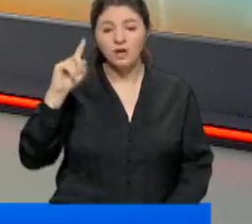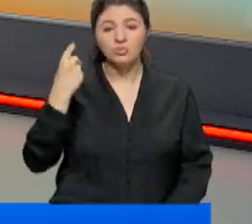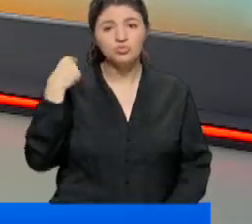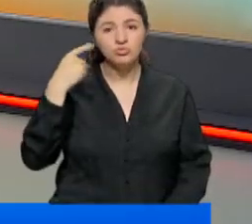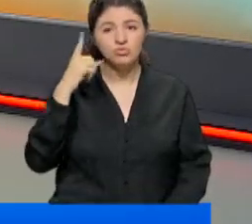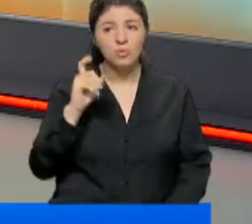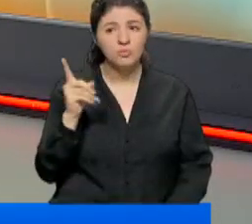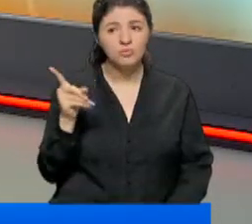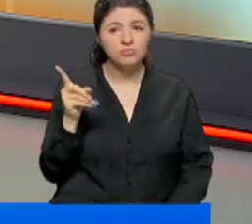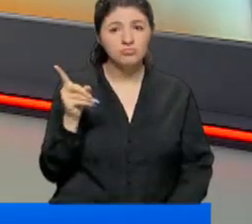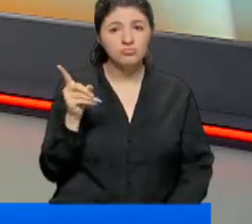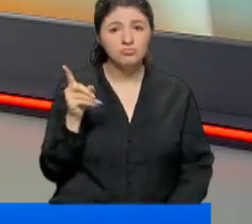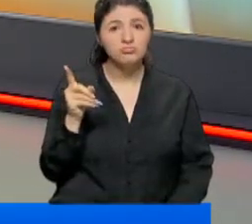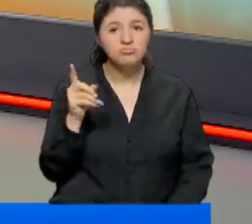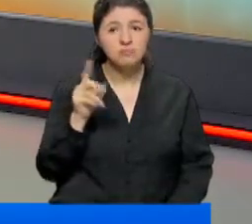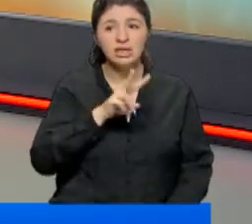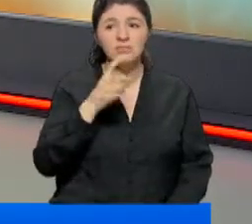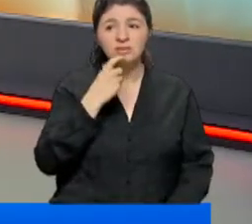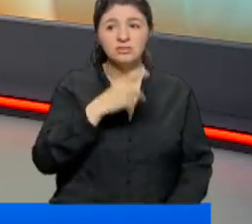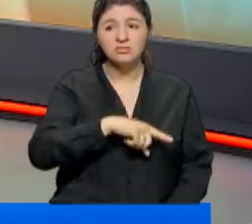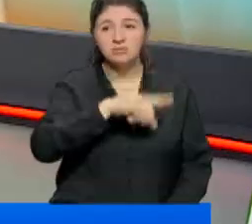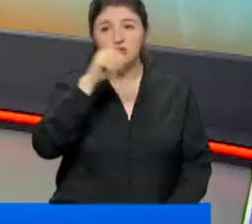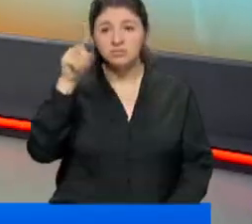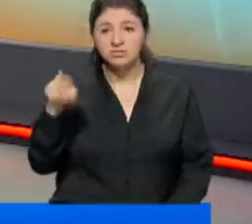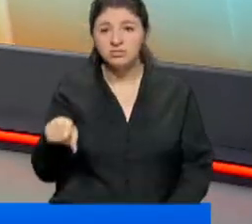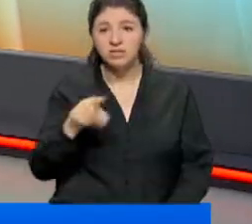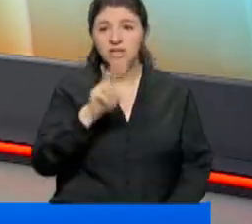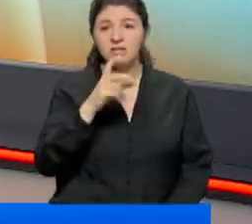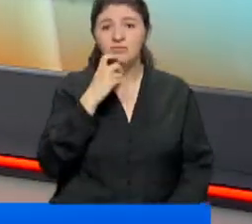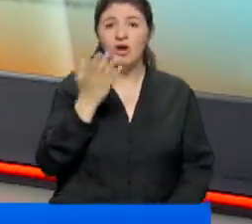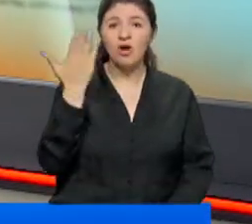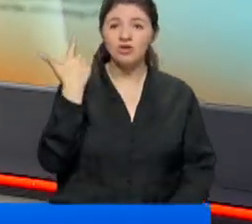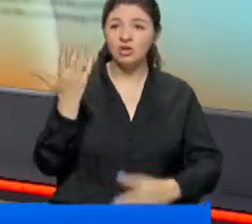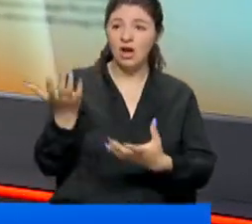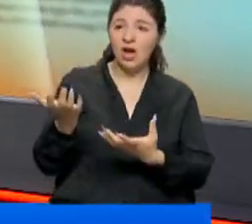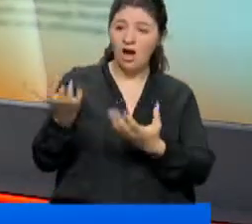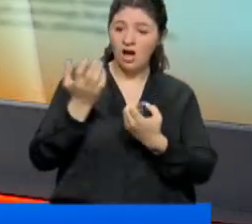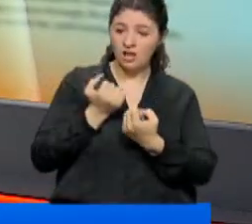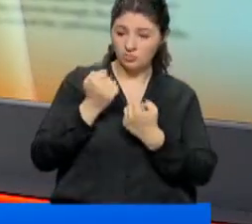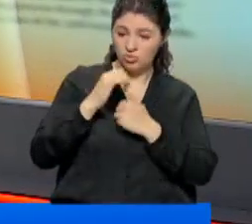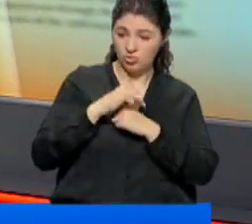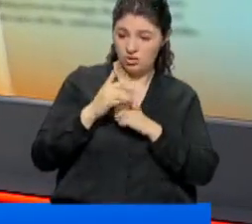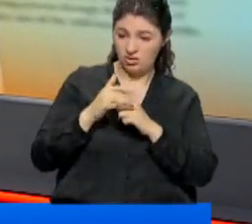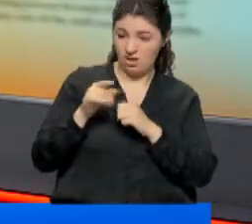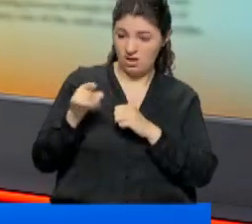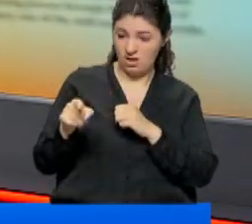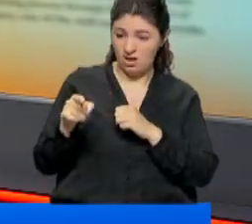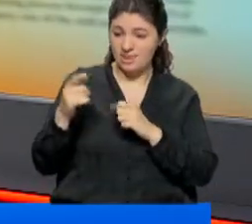Partisi yönetimi düşünüyorum dur dur 20 yılda 20 yıl önce aldığımız ülkeyi